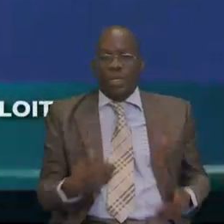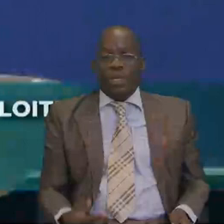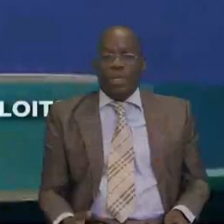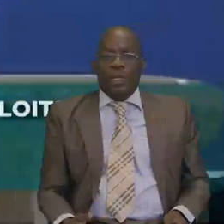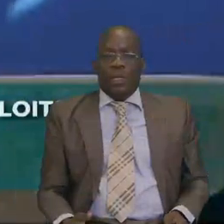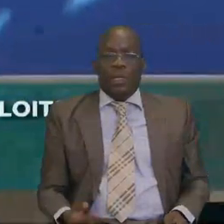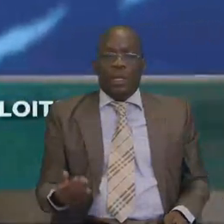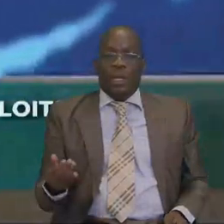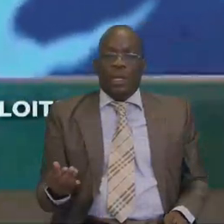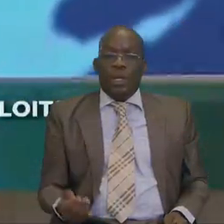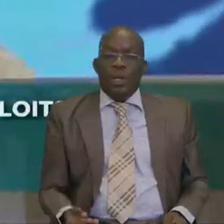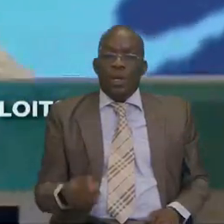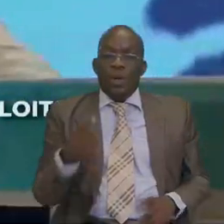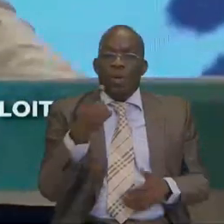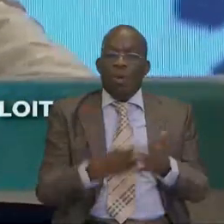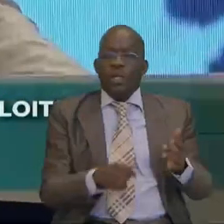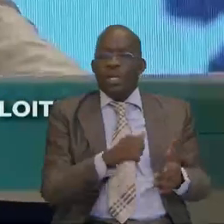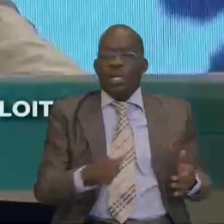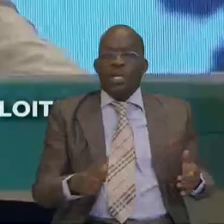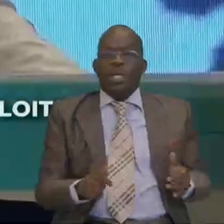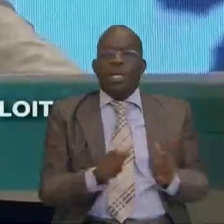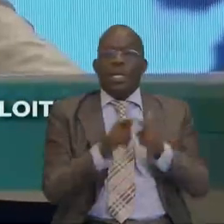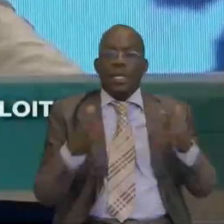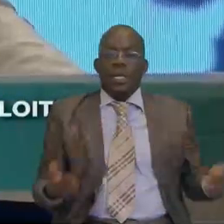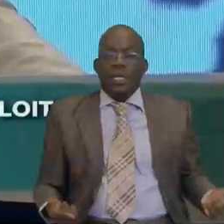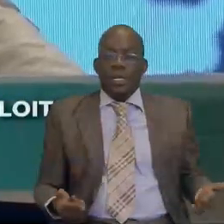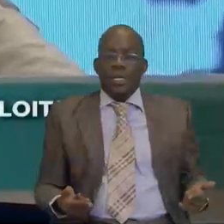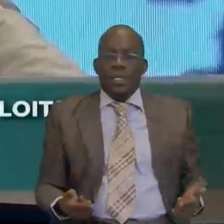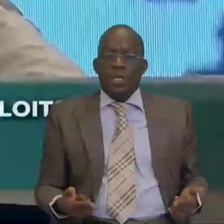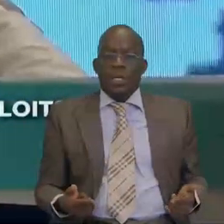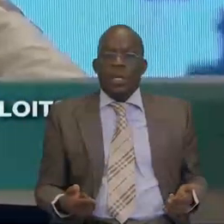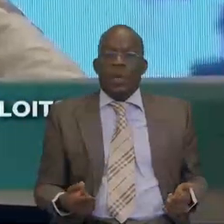la tortue dira « Oh, quel grand oiseau es-tu ? »